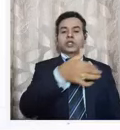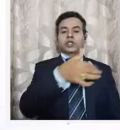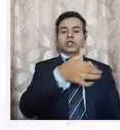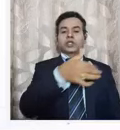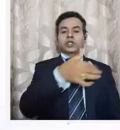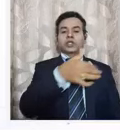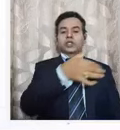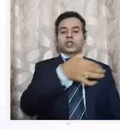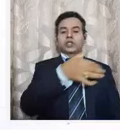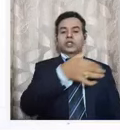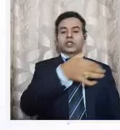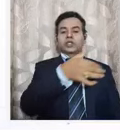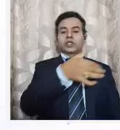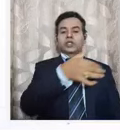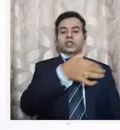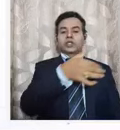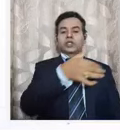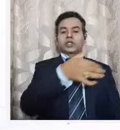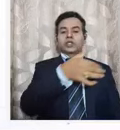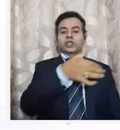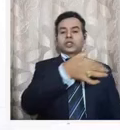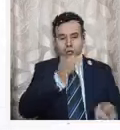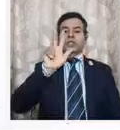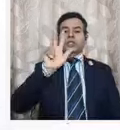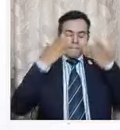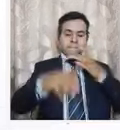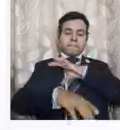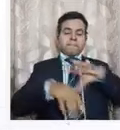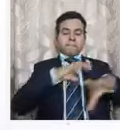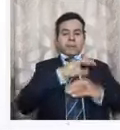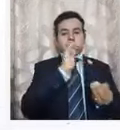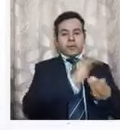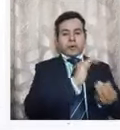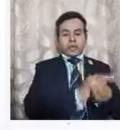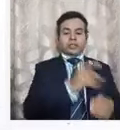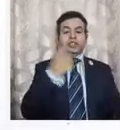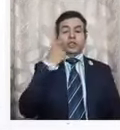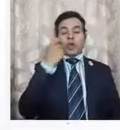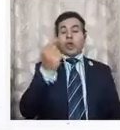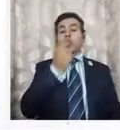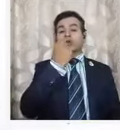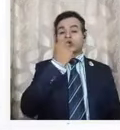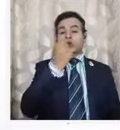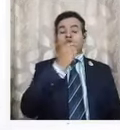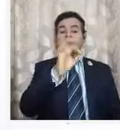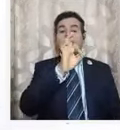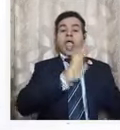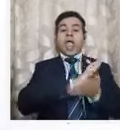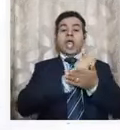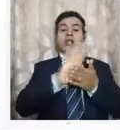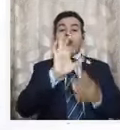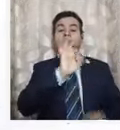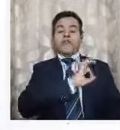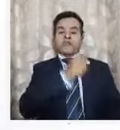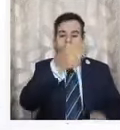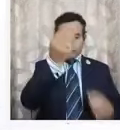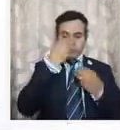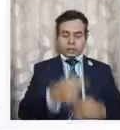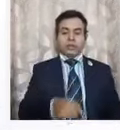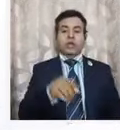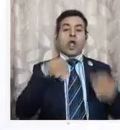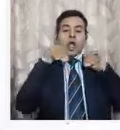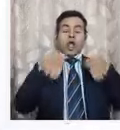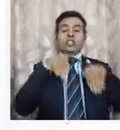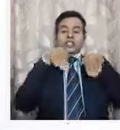হিসেবে পেয়েছি অস্ট্রেলিয়ার আর্থিক সহযোগিতা, জাতিসংঘ বিশ্ব খাদ্য কর্মসূচি বা WFP, বাংলাদেশ সরকারকে